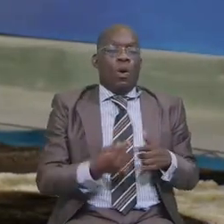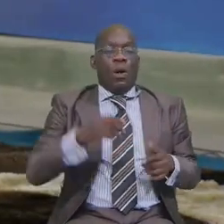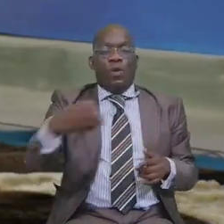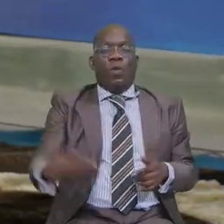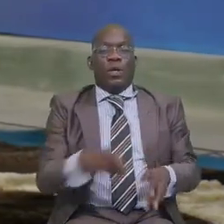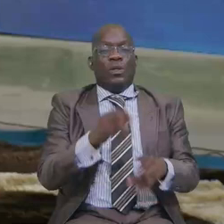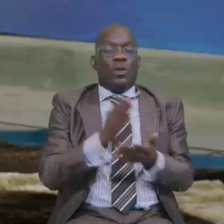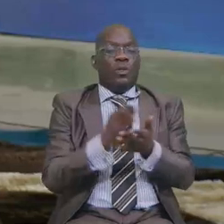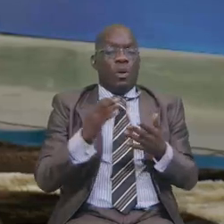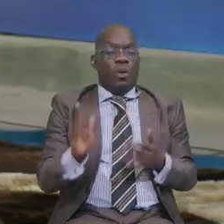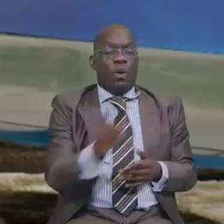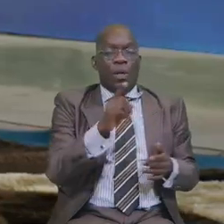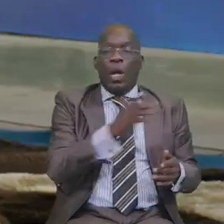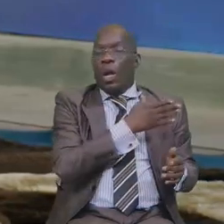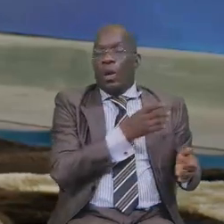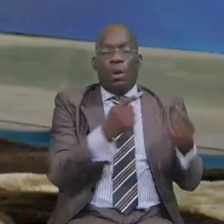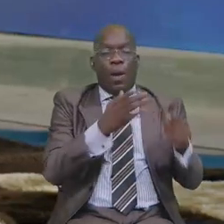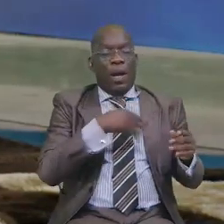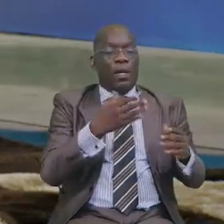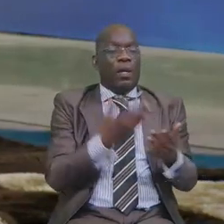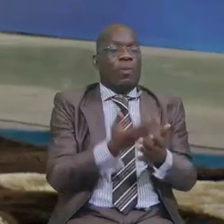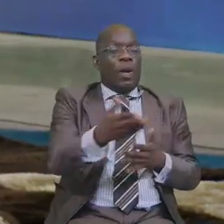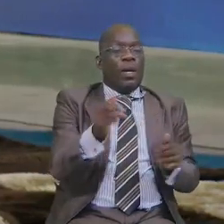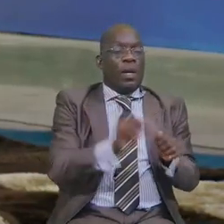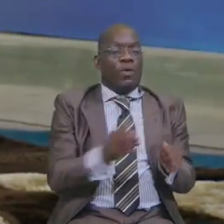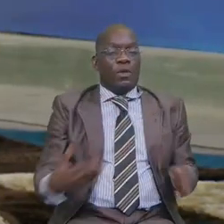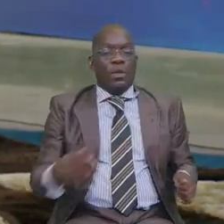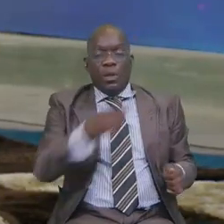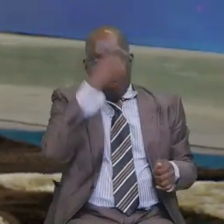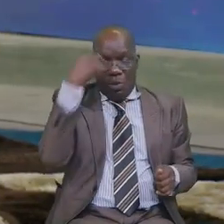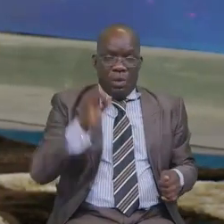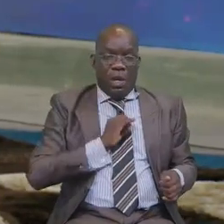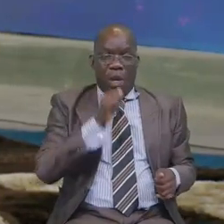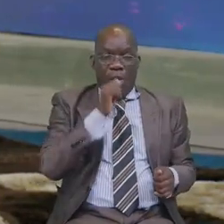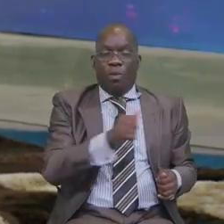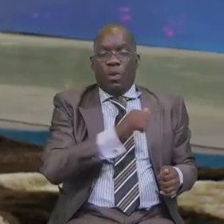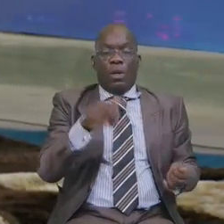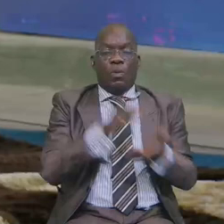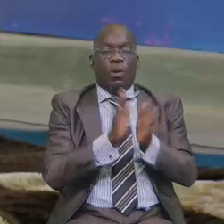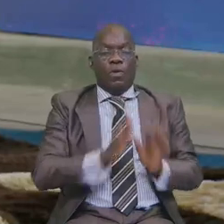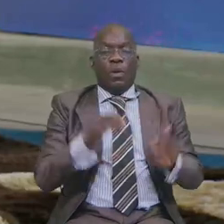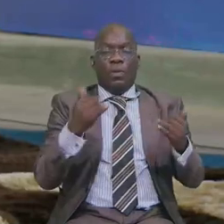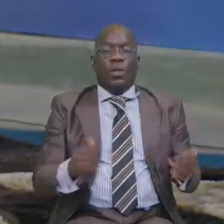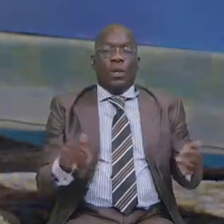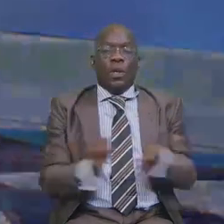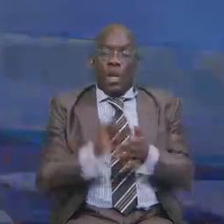dire, viens acheter tout ce que j'avais. Ou bien tu appelles un grossiste. Ça, ce n'est pas la